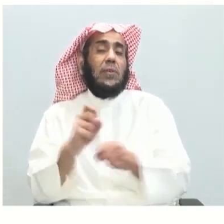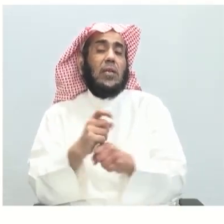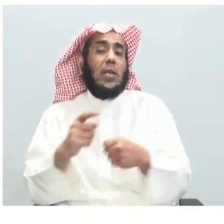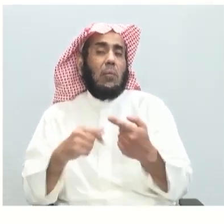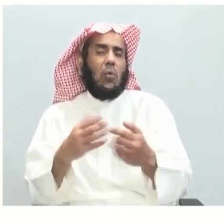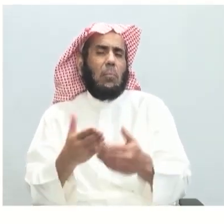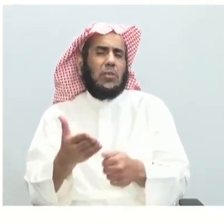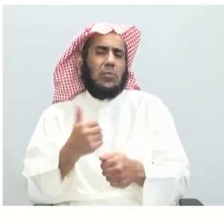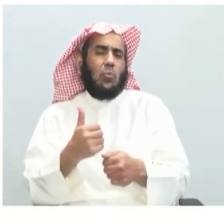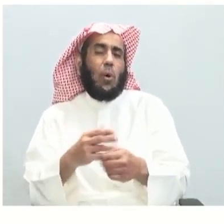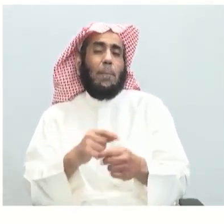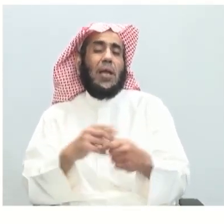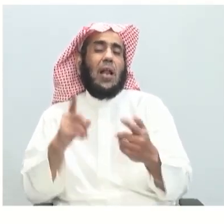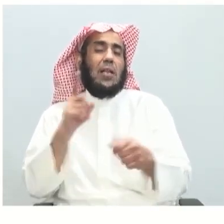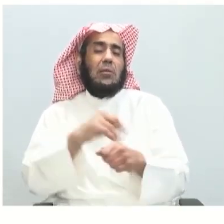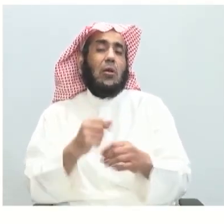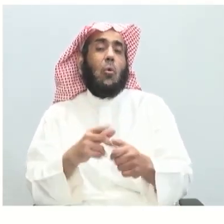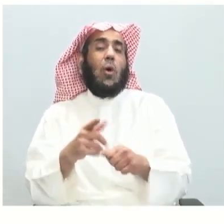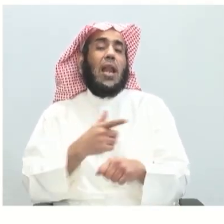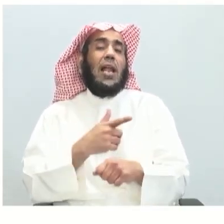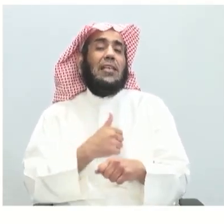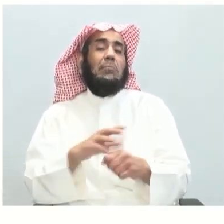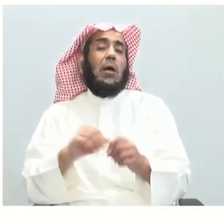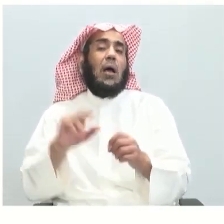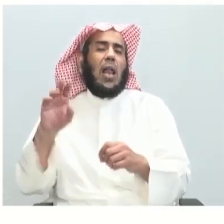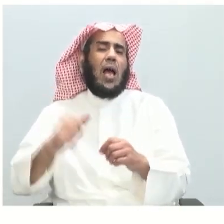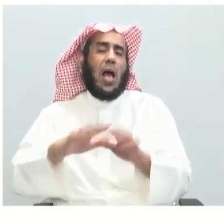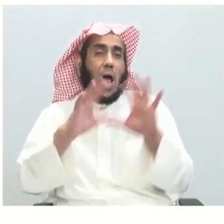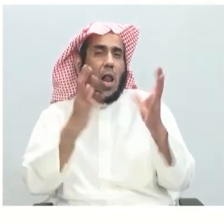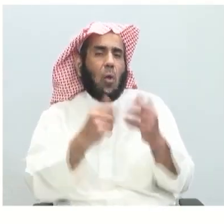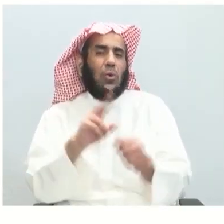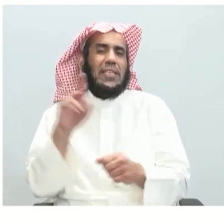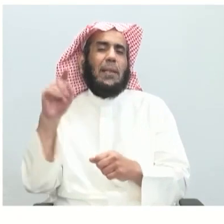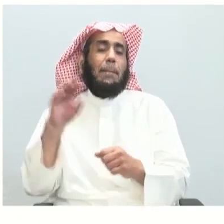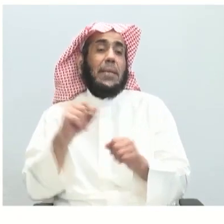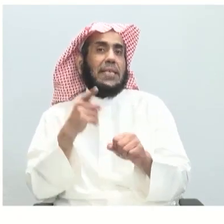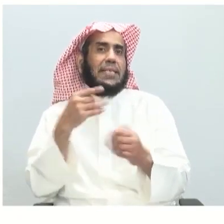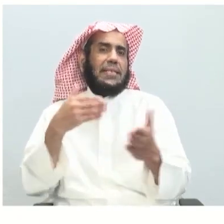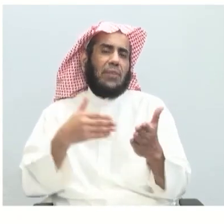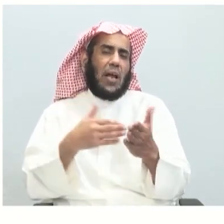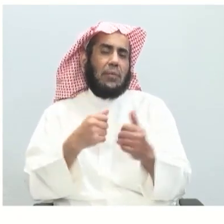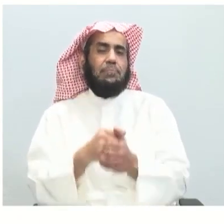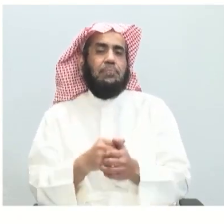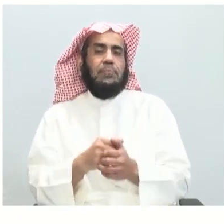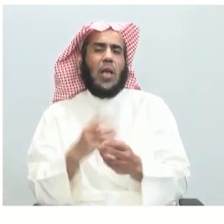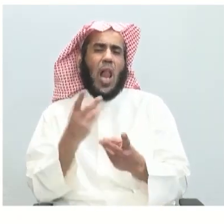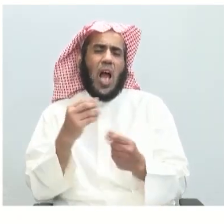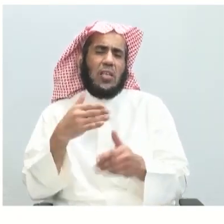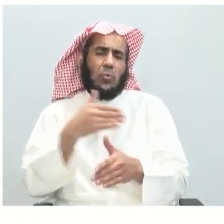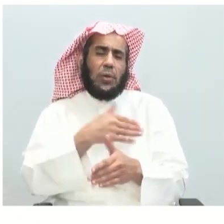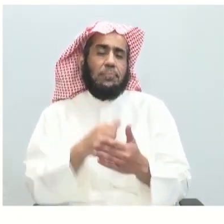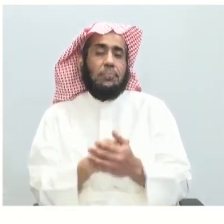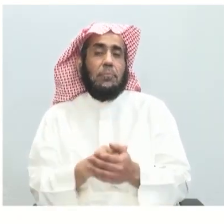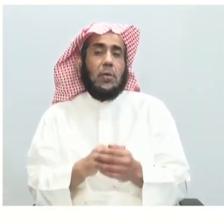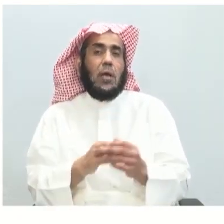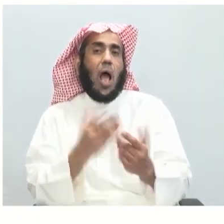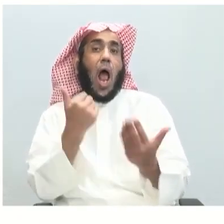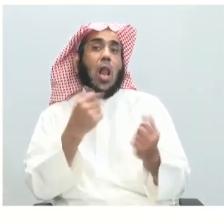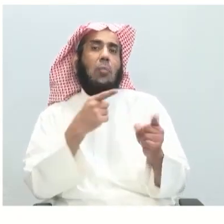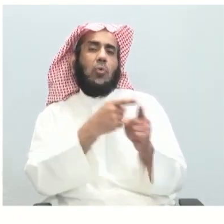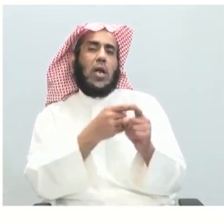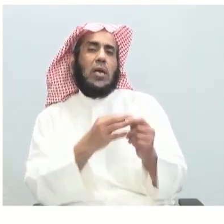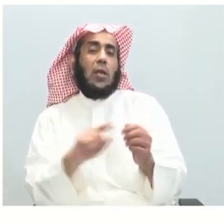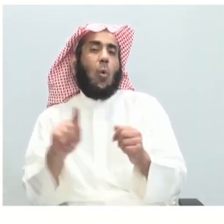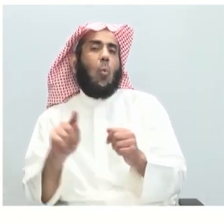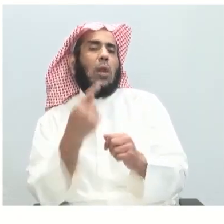بحرف نصب وفي الاسماء الحال والتمييز طيب المنادى والمستثنى ايضا